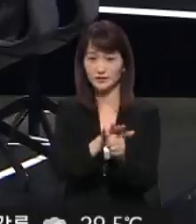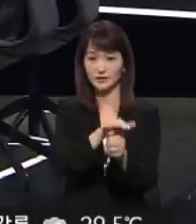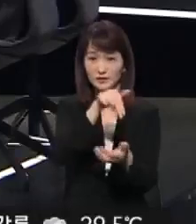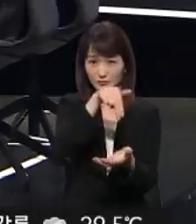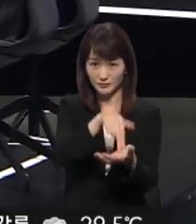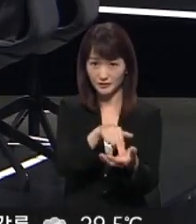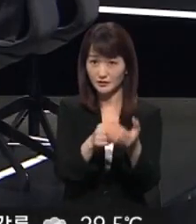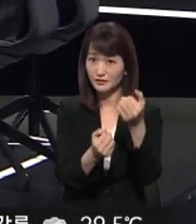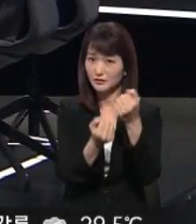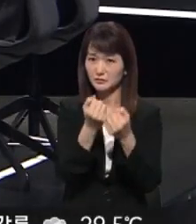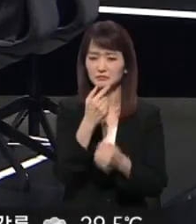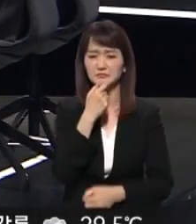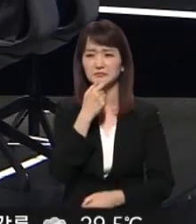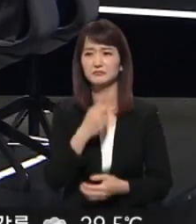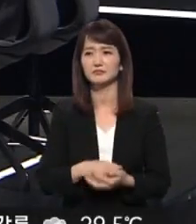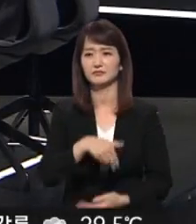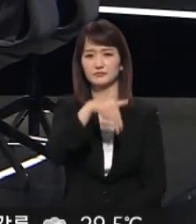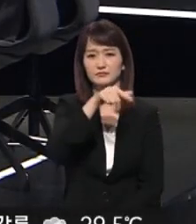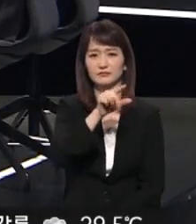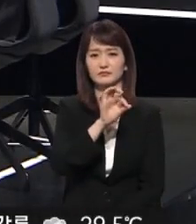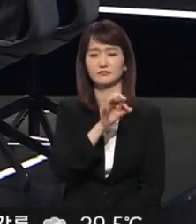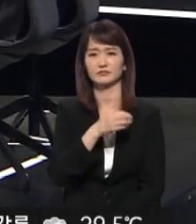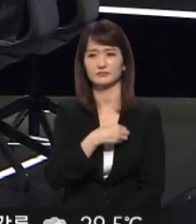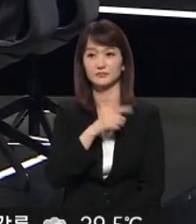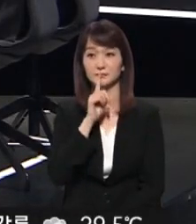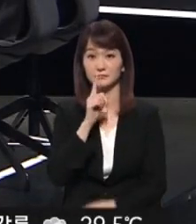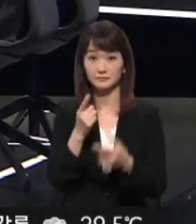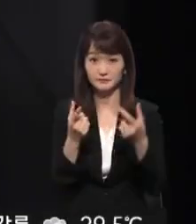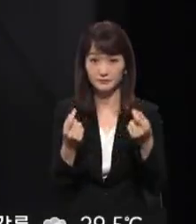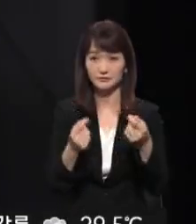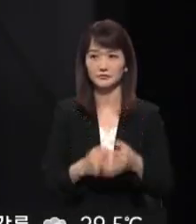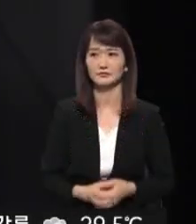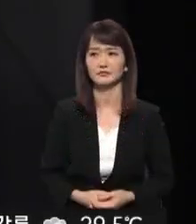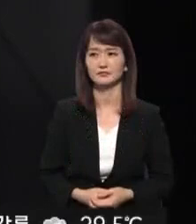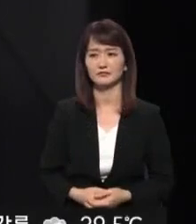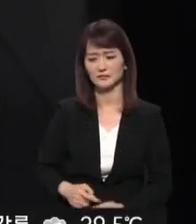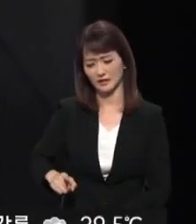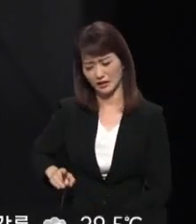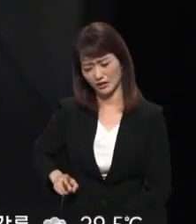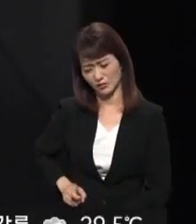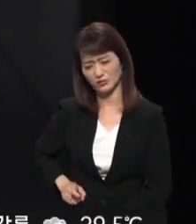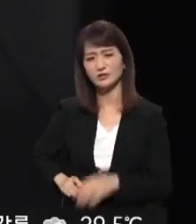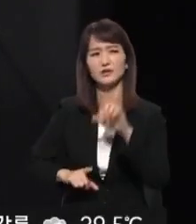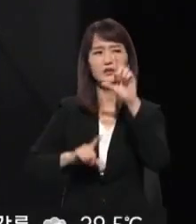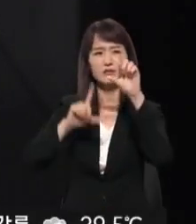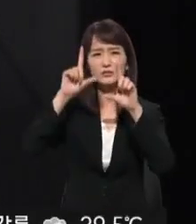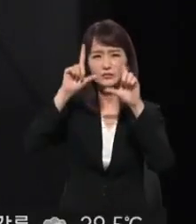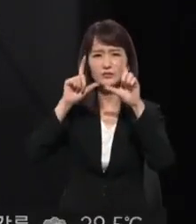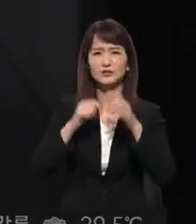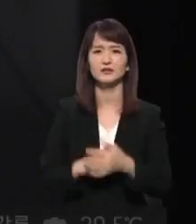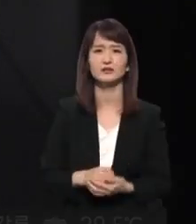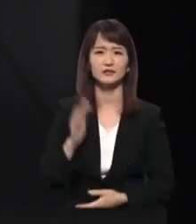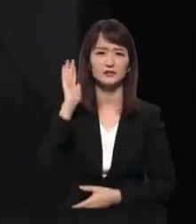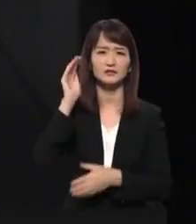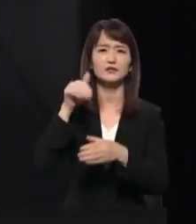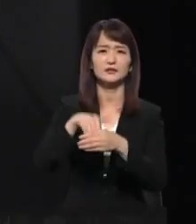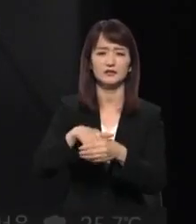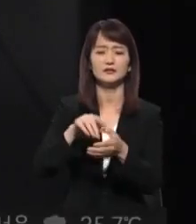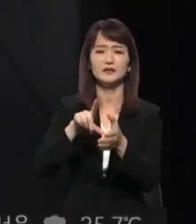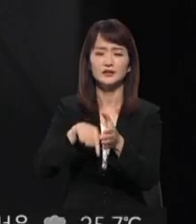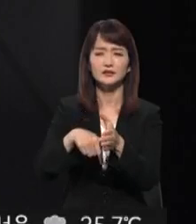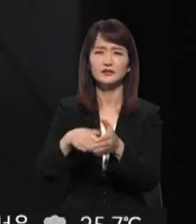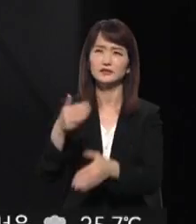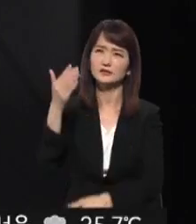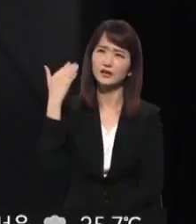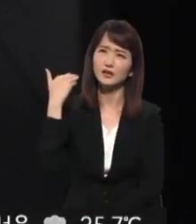요 우린 그 장차 비노 원도 말씀을 하셨지만 너무 옹졸하고 저런 모습은 근데 대선 때도 그랬고 지난